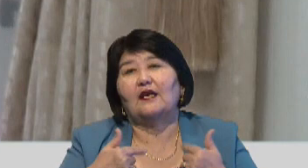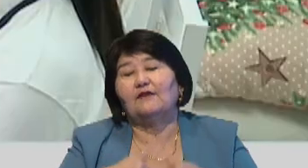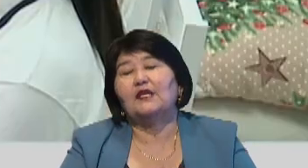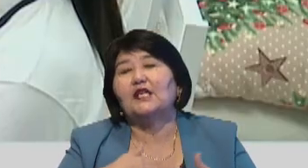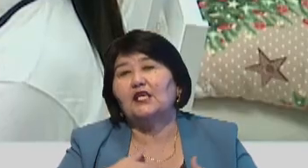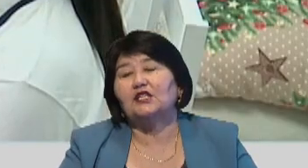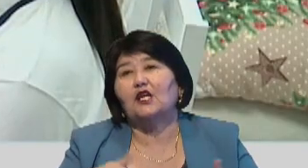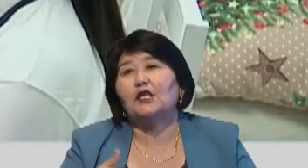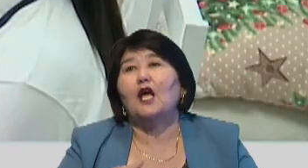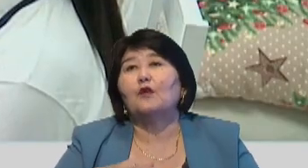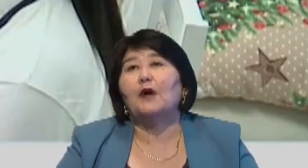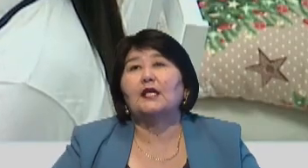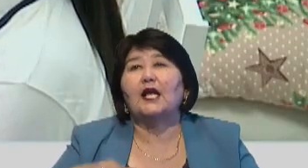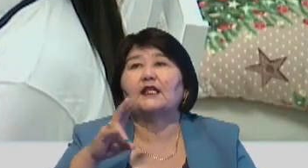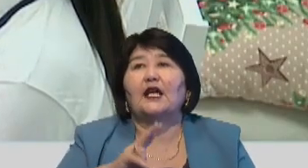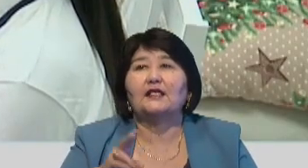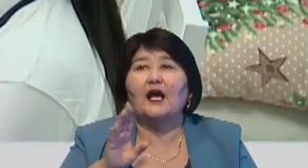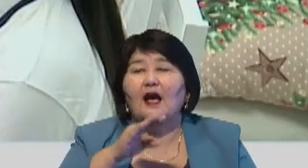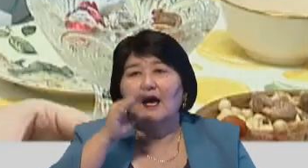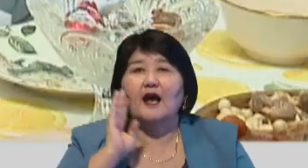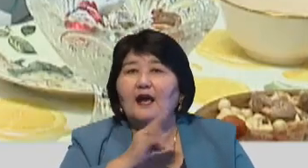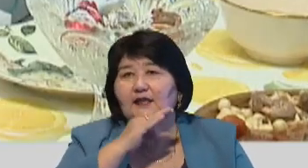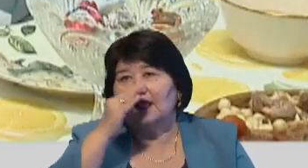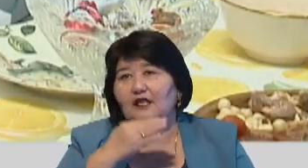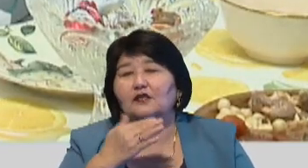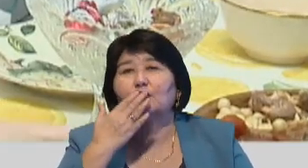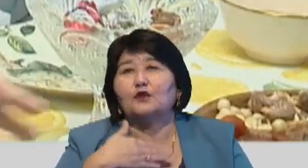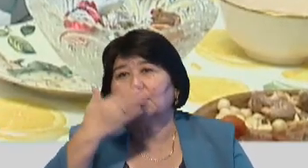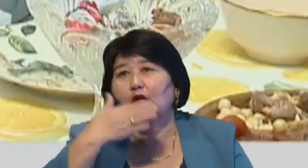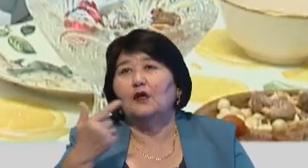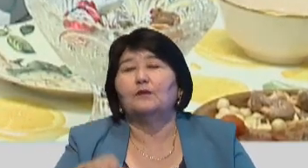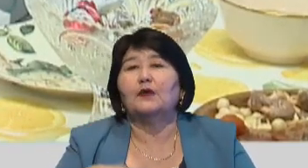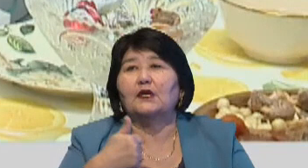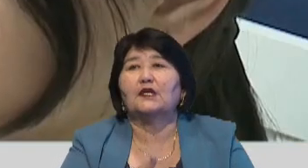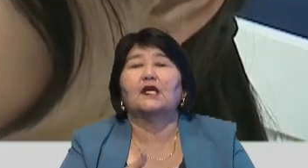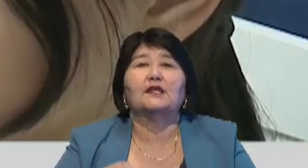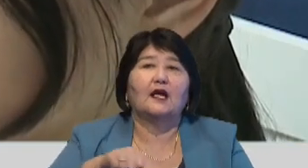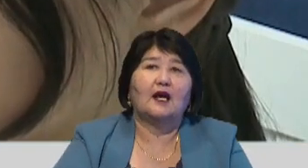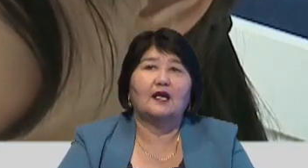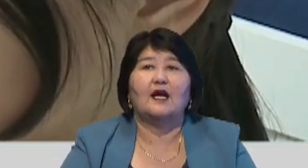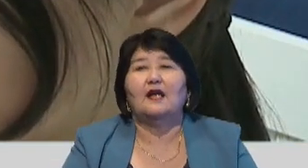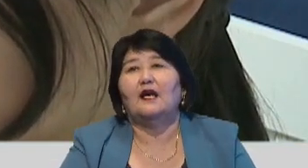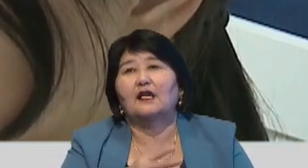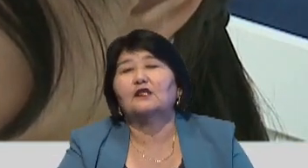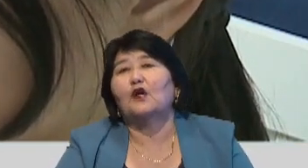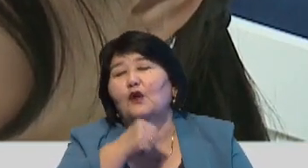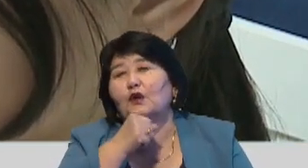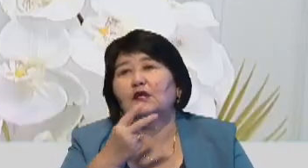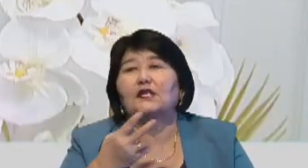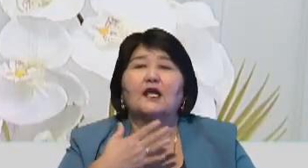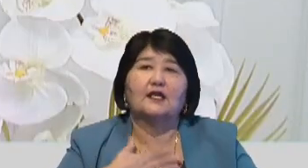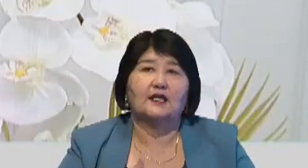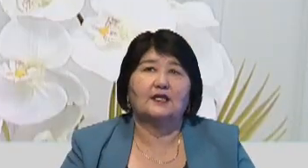ризашылығымызды білдіреміз. Балалы шағалы Наталья ата енесінің сүйікті келіні. Күнде шуақ шашып аңқылдап жүретін ақ көңіл келінге үлкенде жағы дән